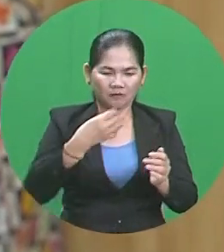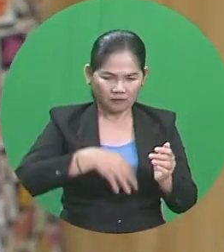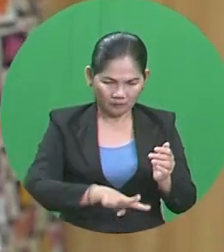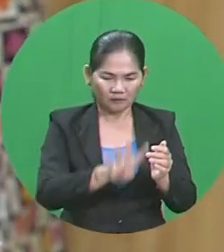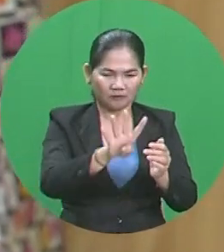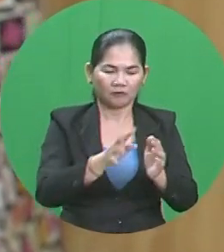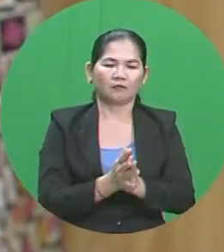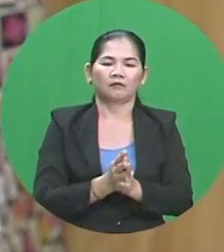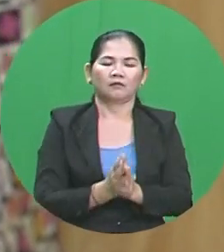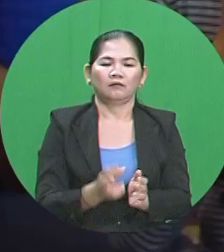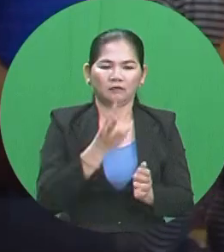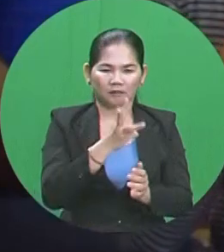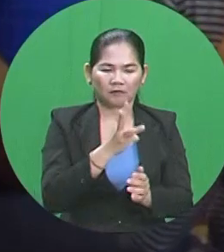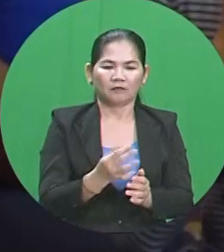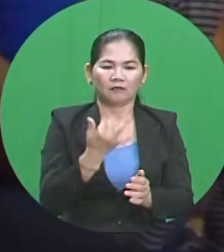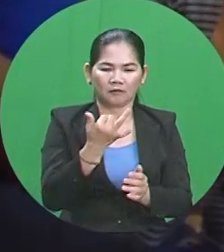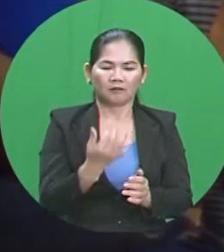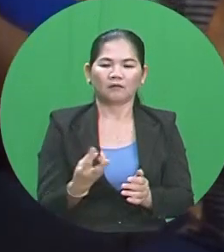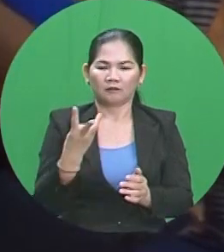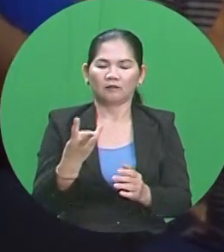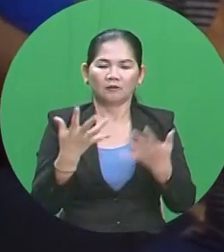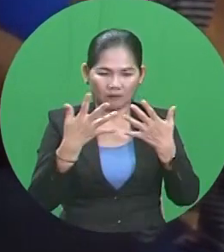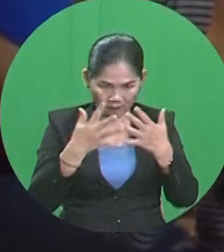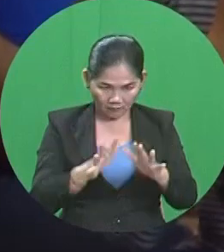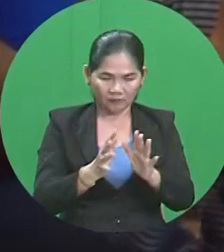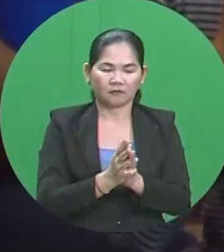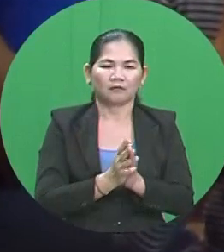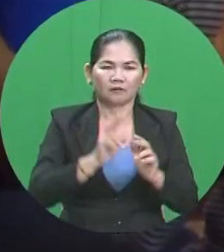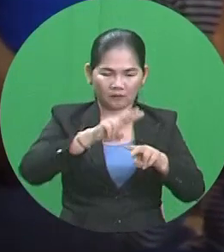4 នាក់ ចំនួន 373 គ្រួសាររួចហើយ